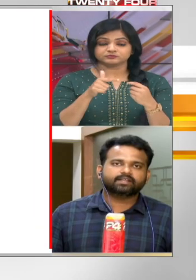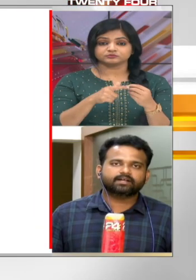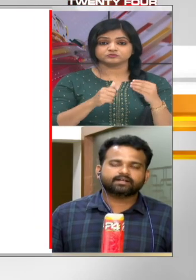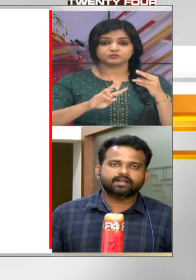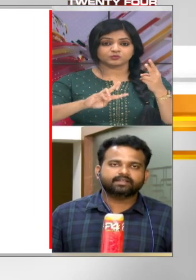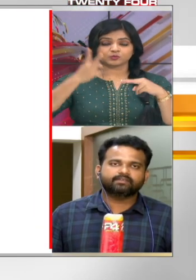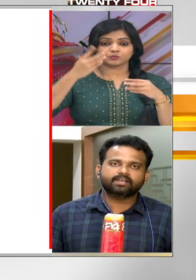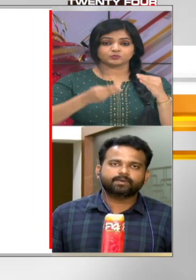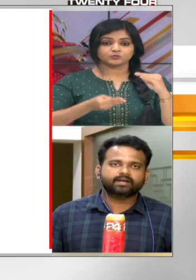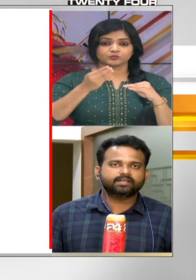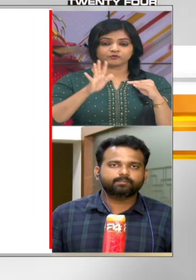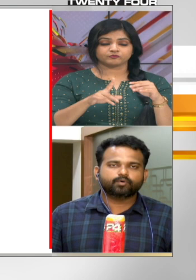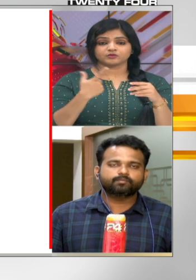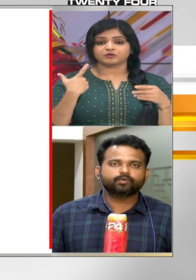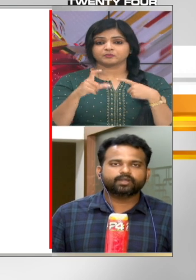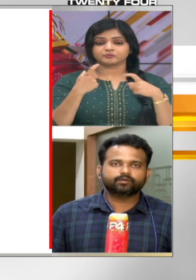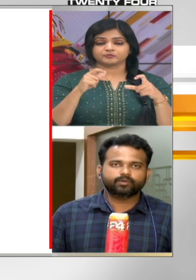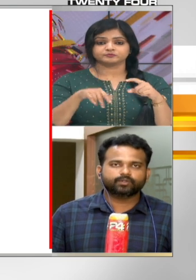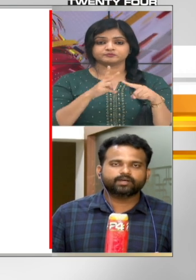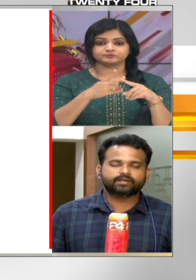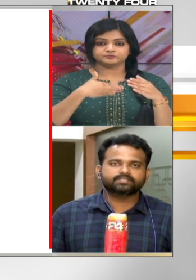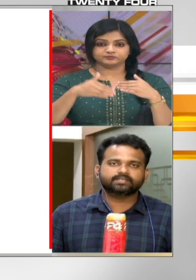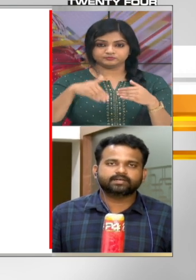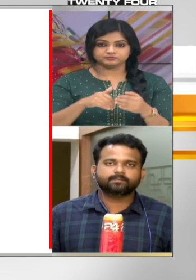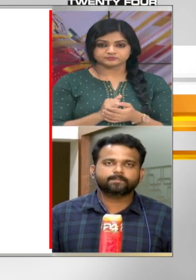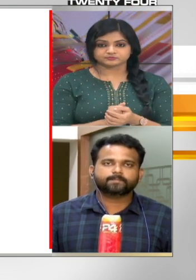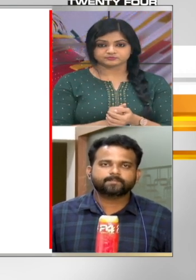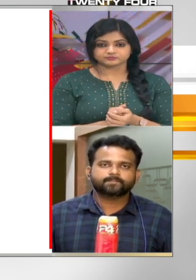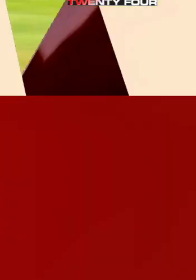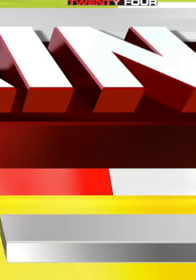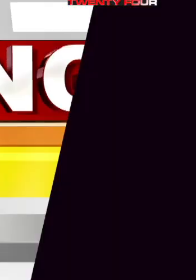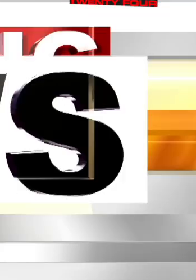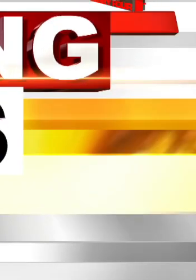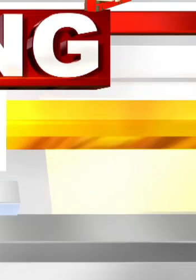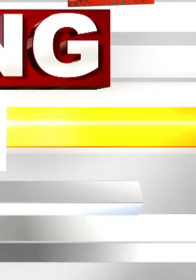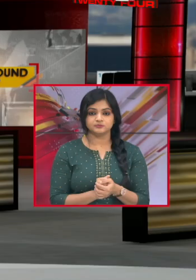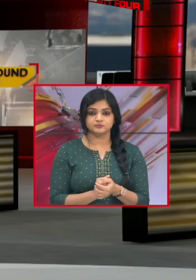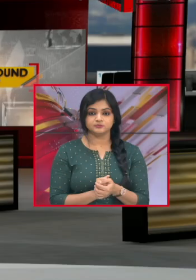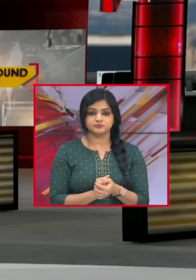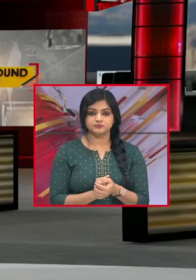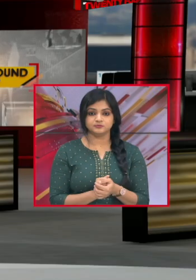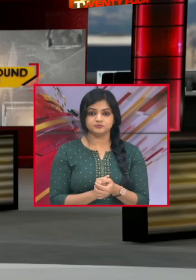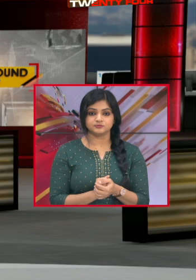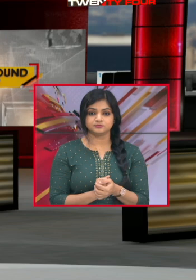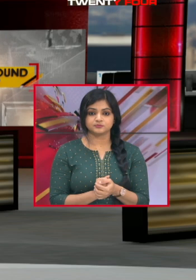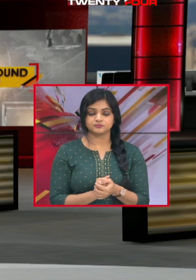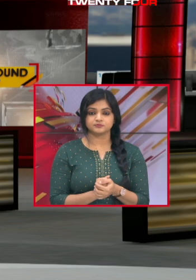വർധനമാണെന്ന കാര്യത്തിൽ വലിയ പരാതികൾ ഇപ്പോഴും ഉയരുന്നുണ്ട്. റീജിത്ത്. ശരി, MG പ്രദീഷാണ് തിരുവനന്തപുരത്ത് നിന്ന് വിവരങ്ങൾ